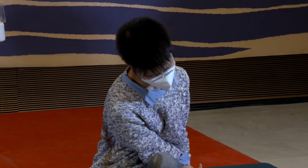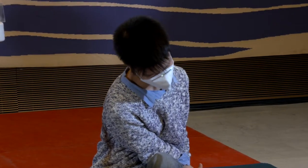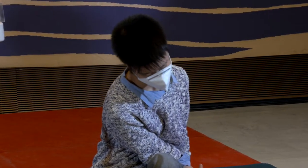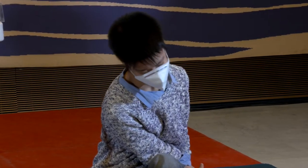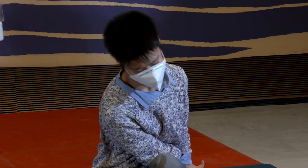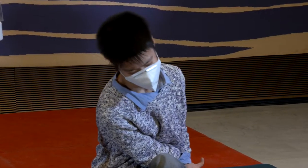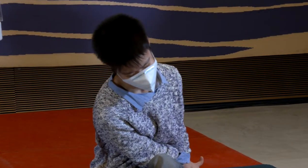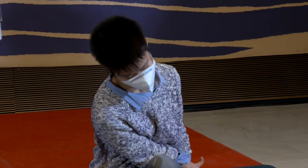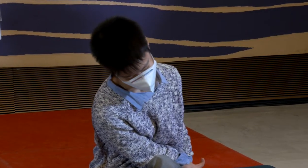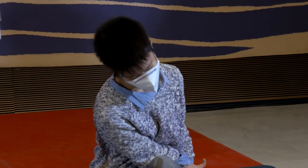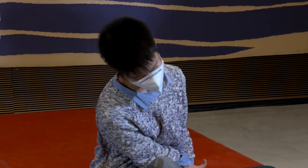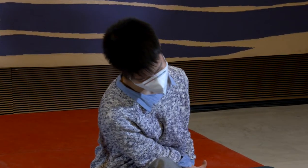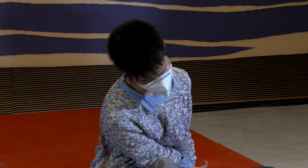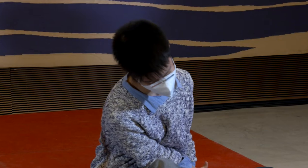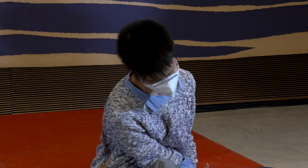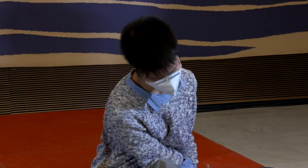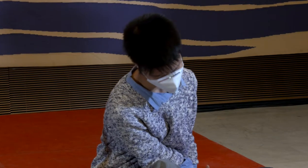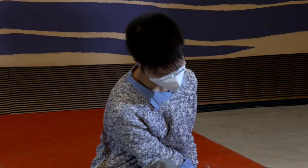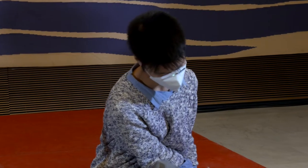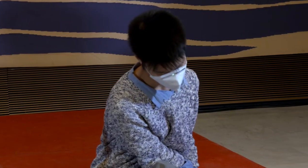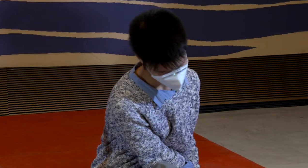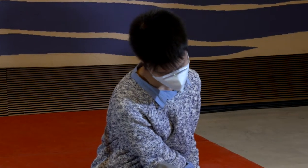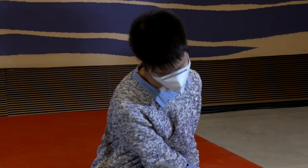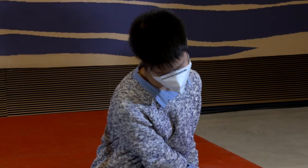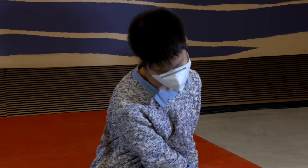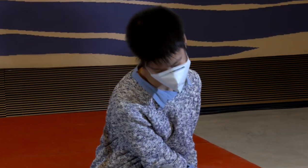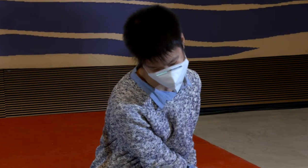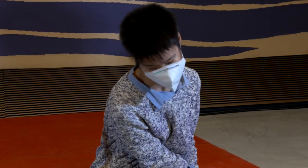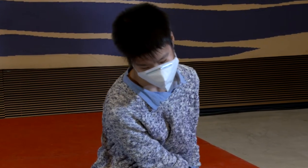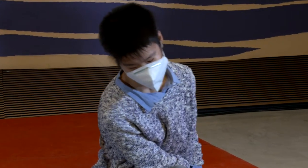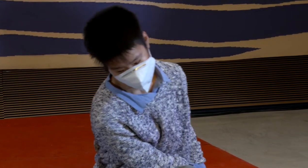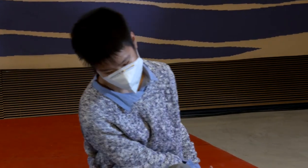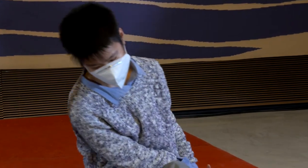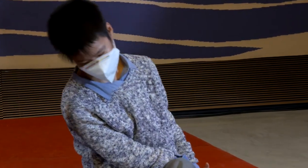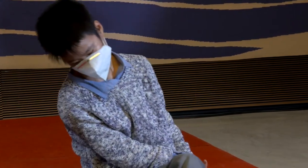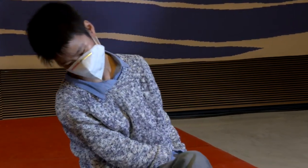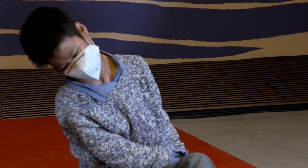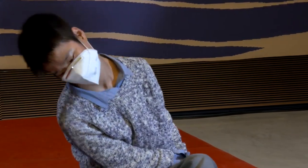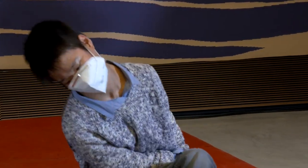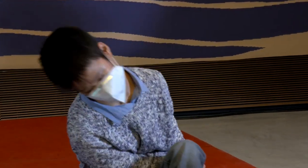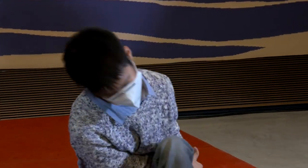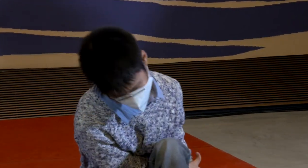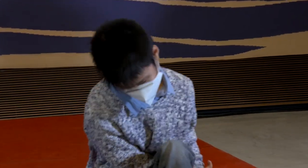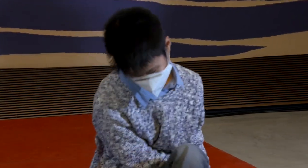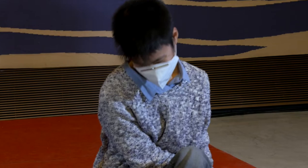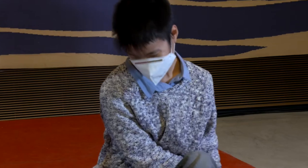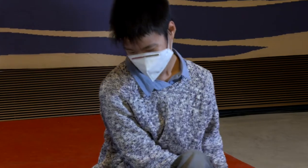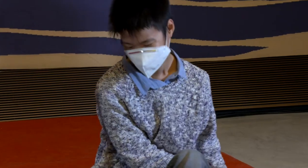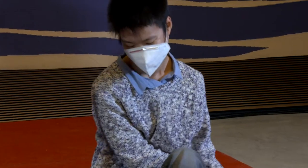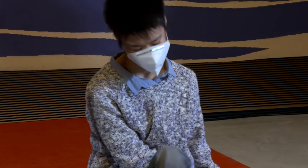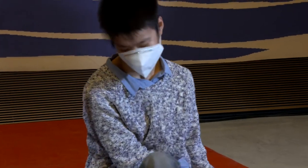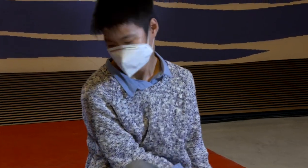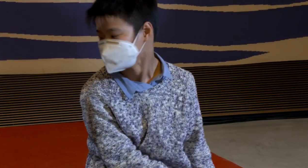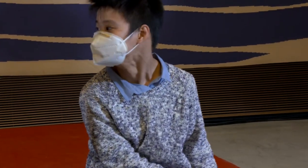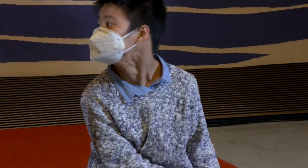lesbienne en moi était à l'affût de ce genre de représentation. Mais chose étrange, alors même que le film